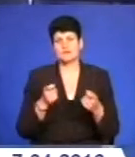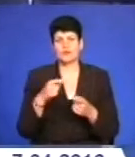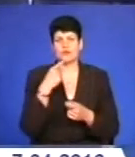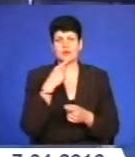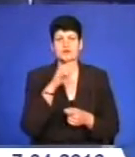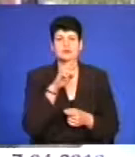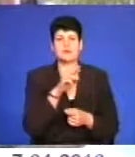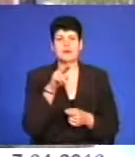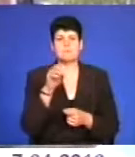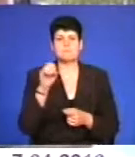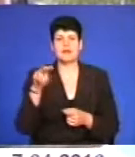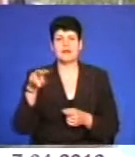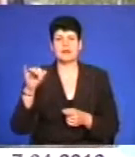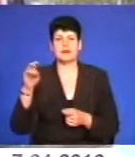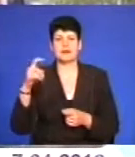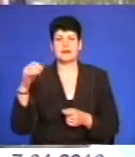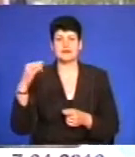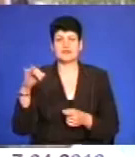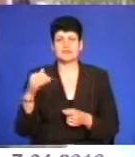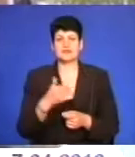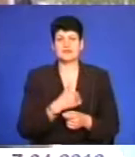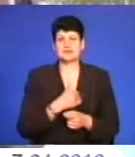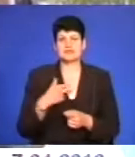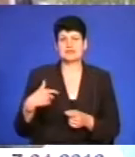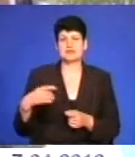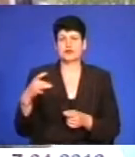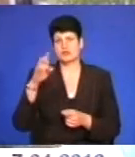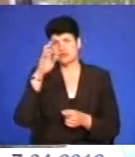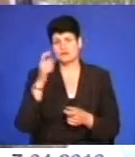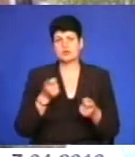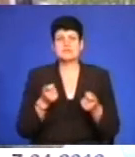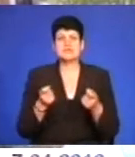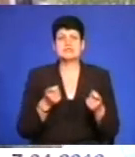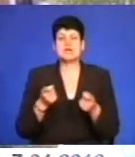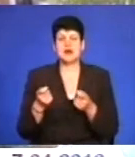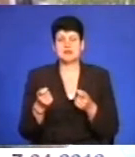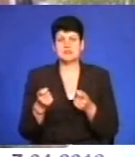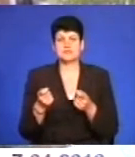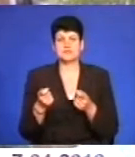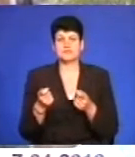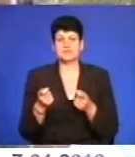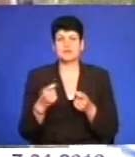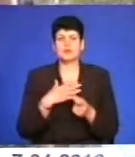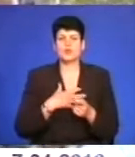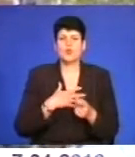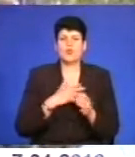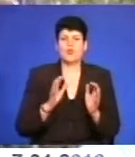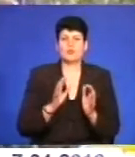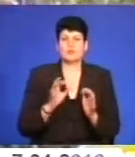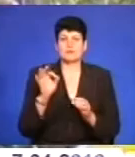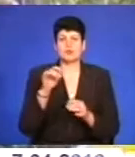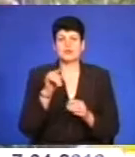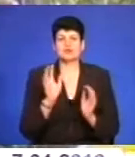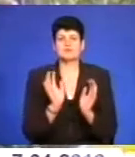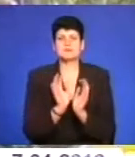Ярослав Пелехатий. Ініціативу Заліщицької районної державної адміністрації, чи вона турбується про те, щоб